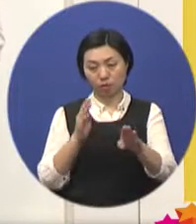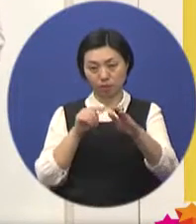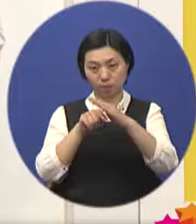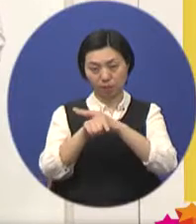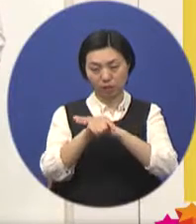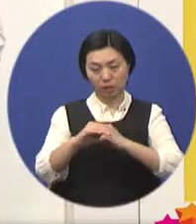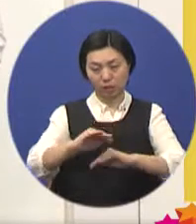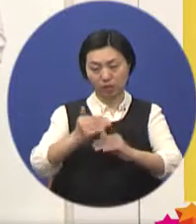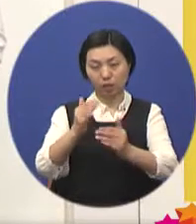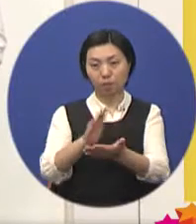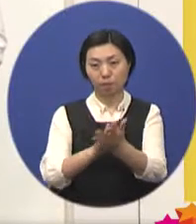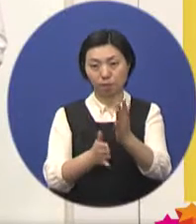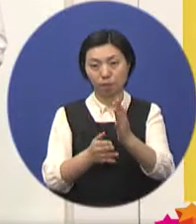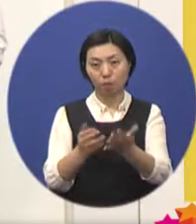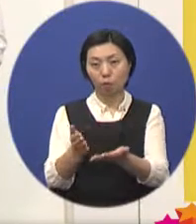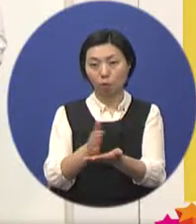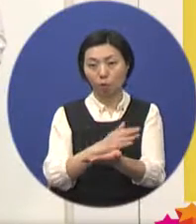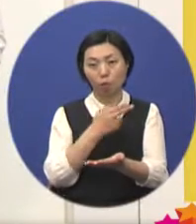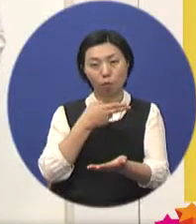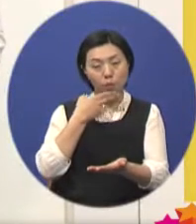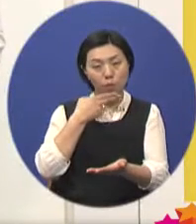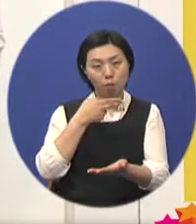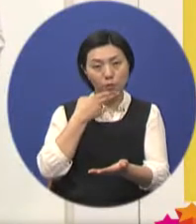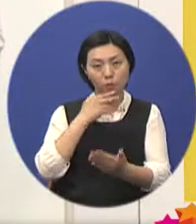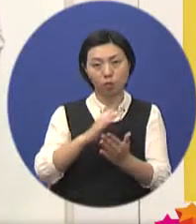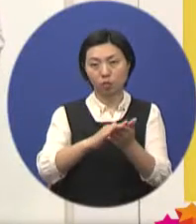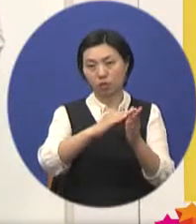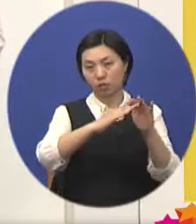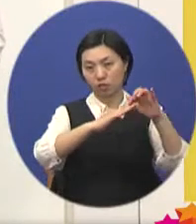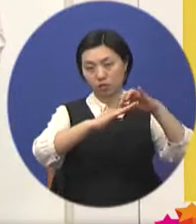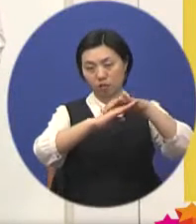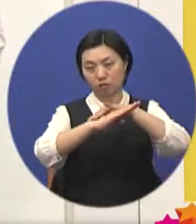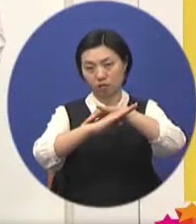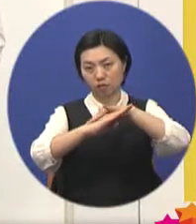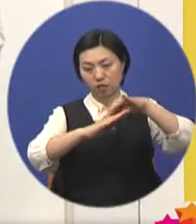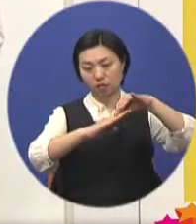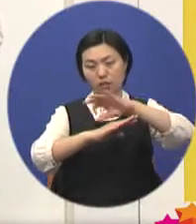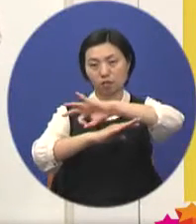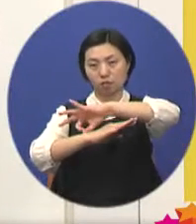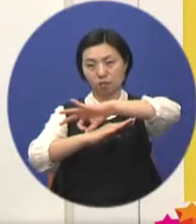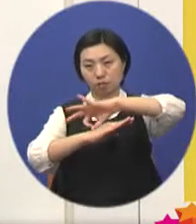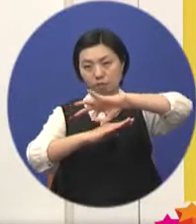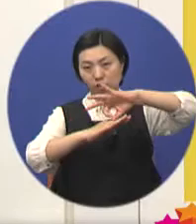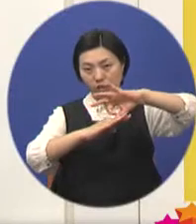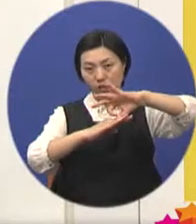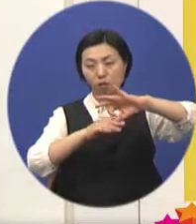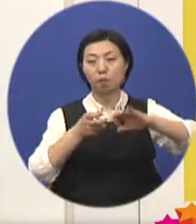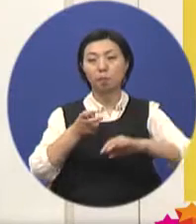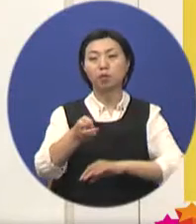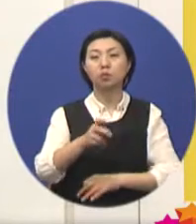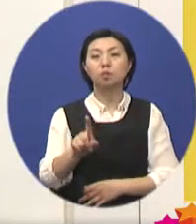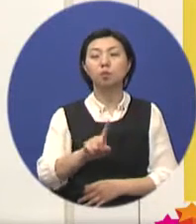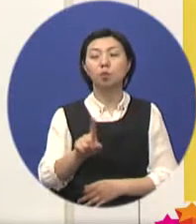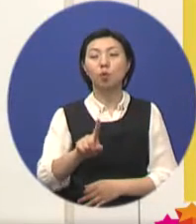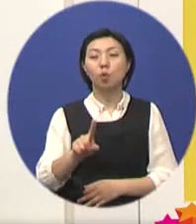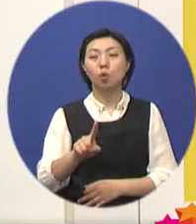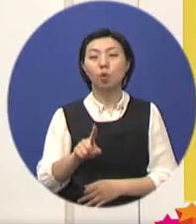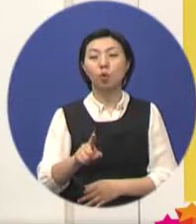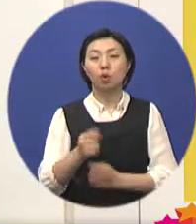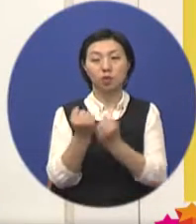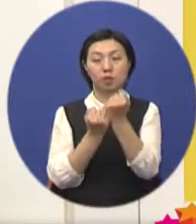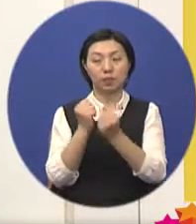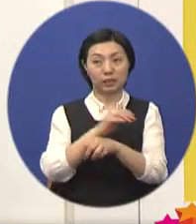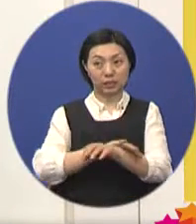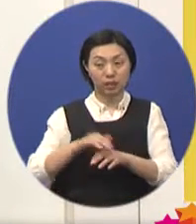대신 경사판이 이렇게 있어서 설치되어 있는 이것은 무슨 버스일까요? 자, 설명 다